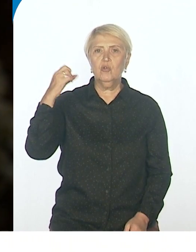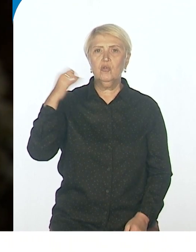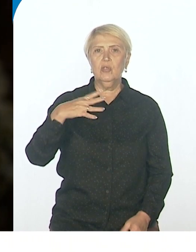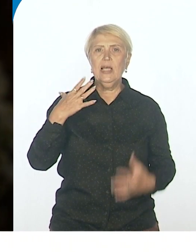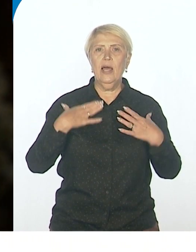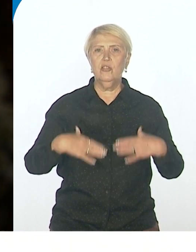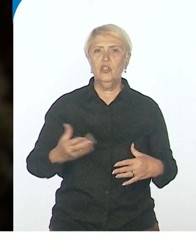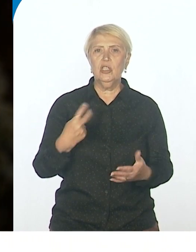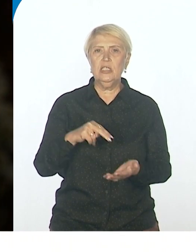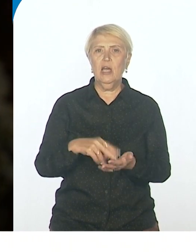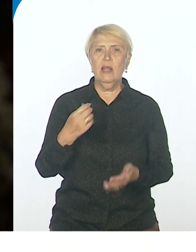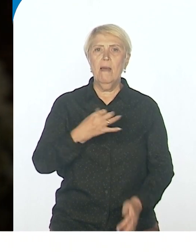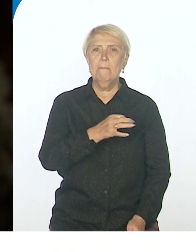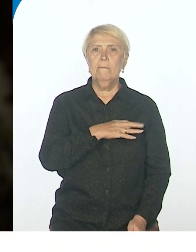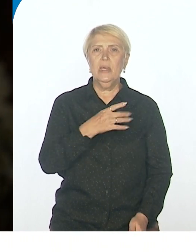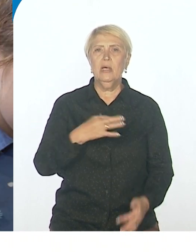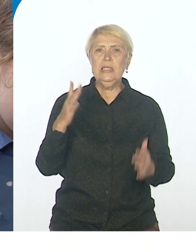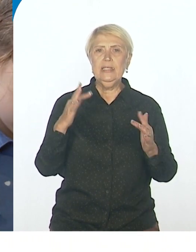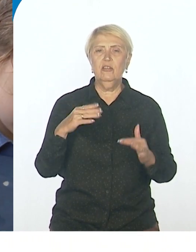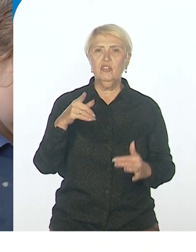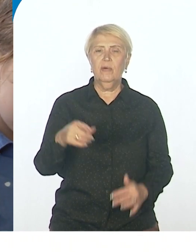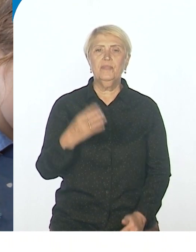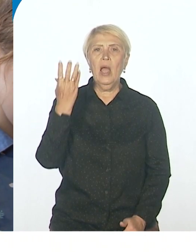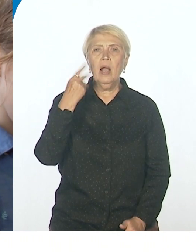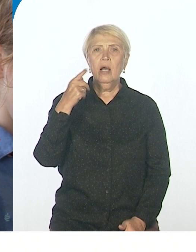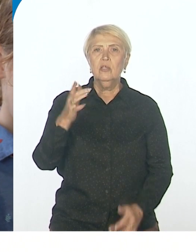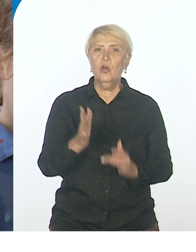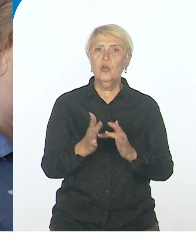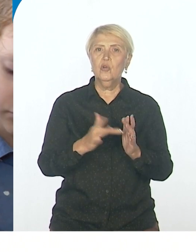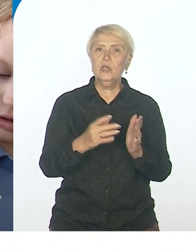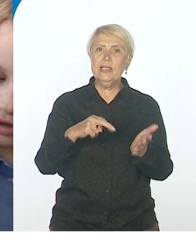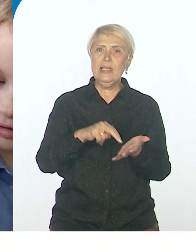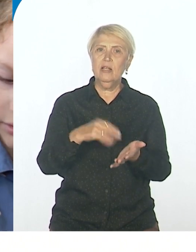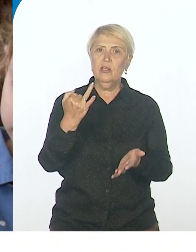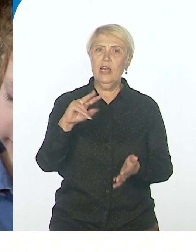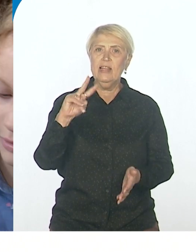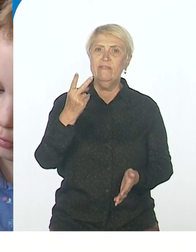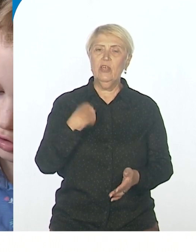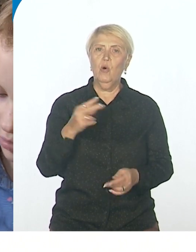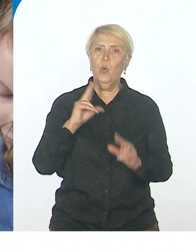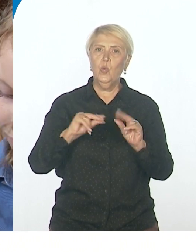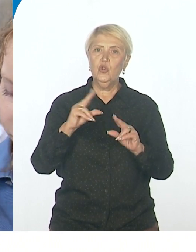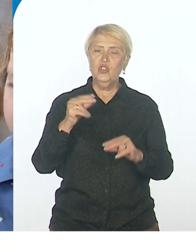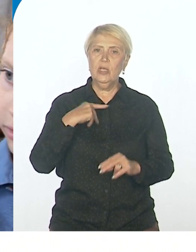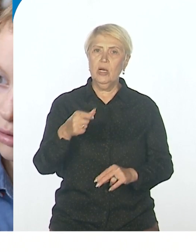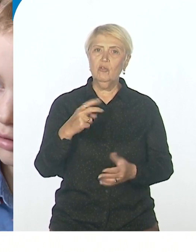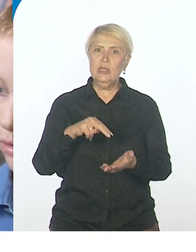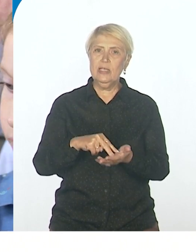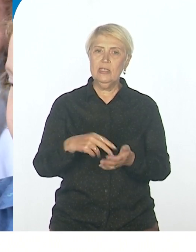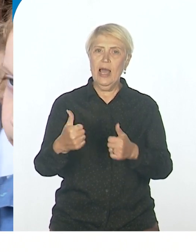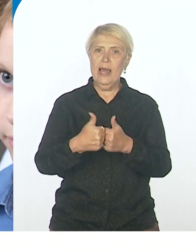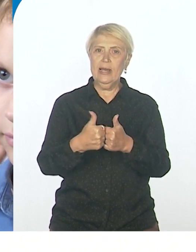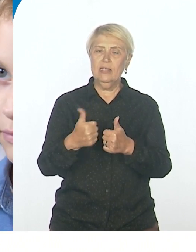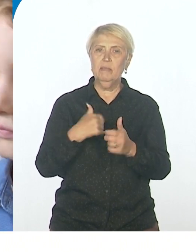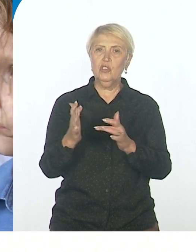стали белоснежными. Когда Иисус стоял, и еще две ученика стояли на камне рядом с Иисусом, а